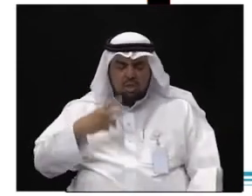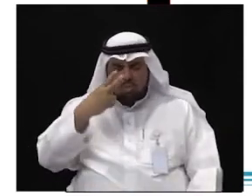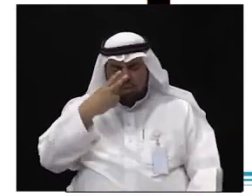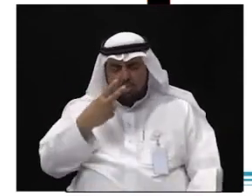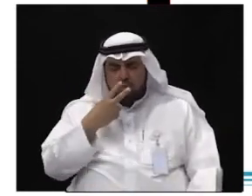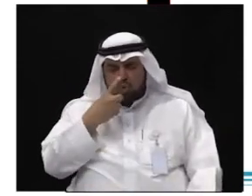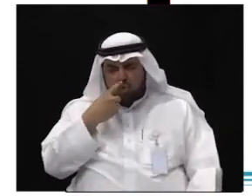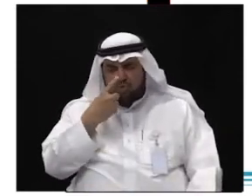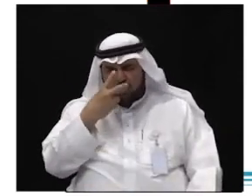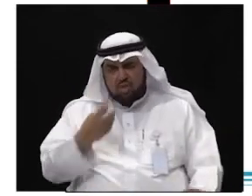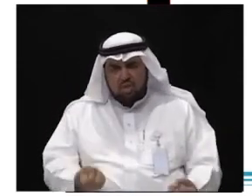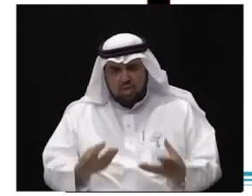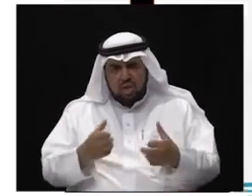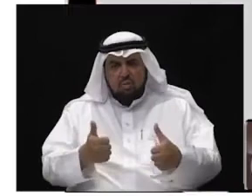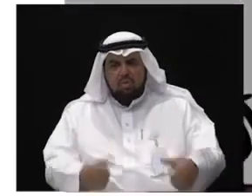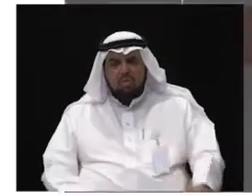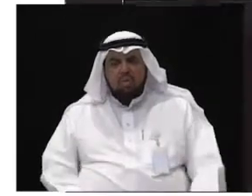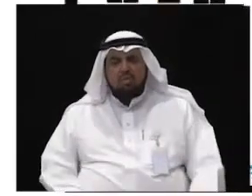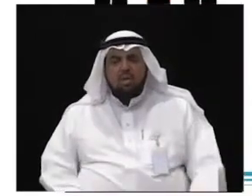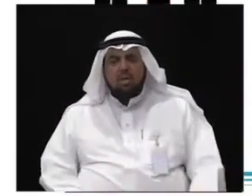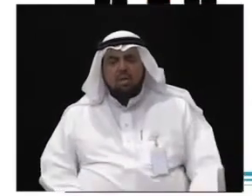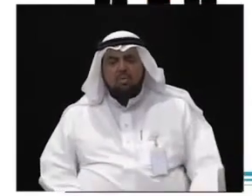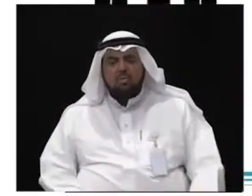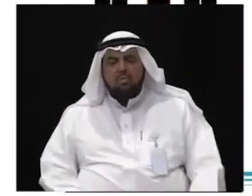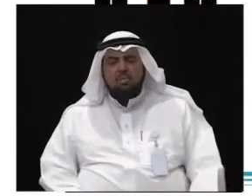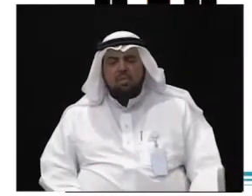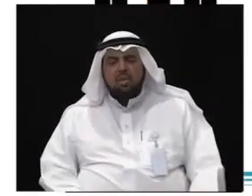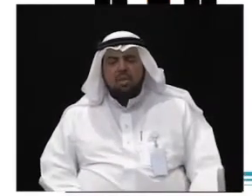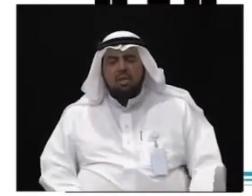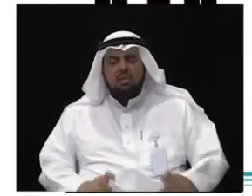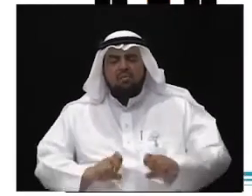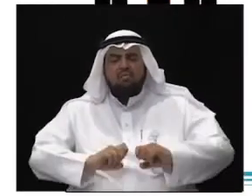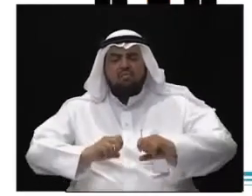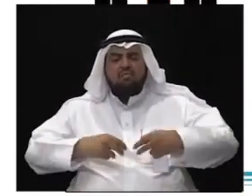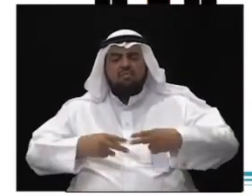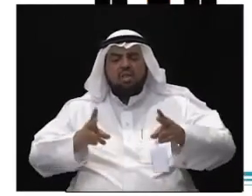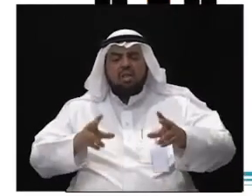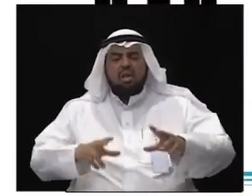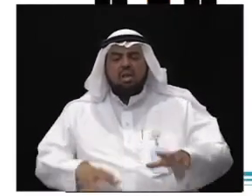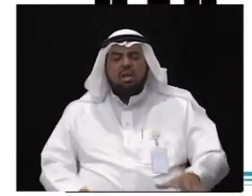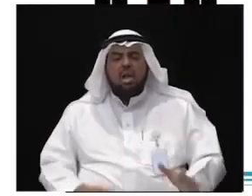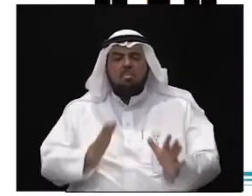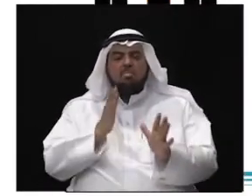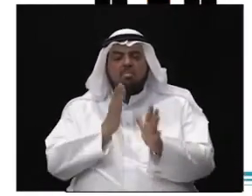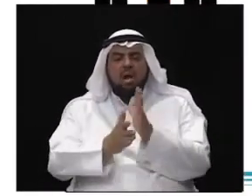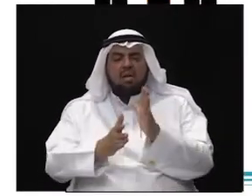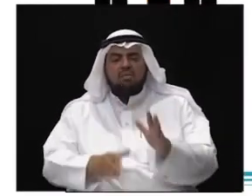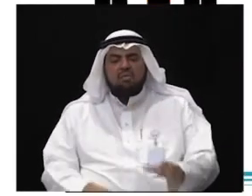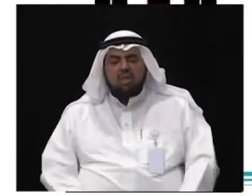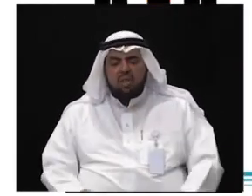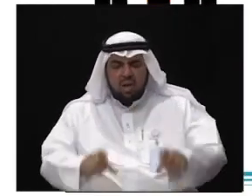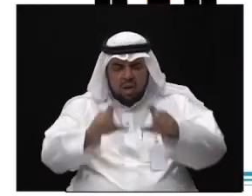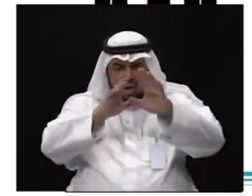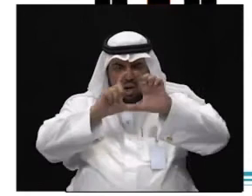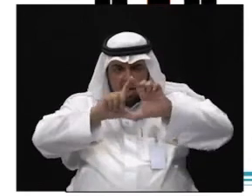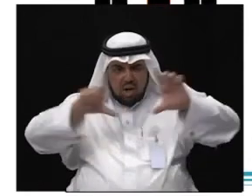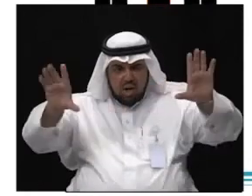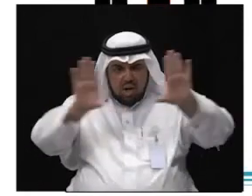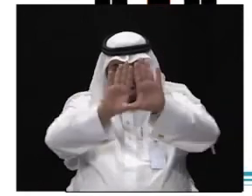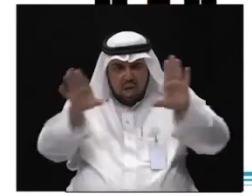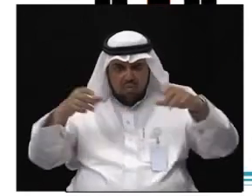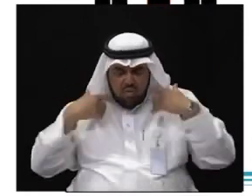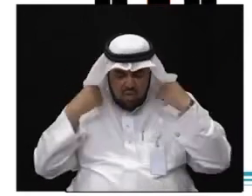وبدأ بالتدريب. فتح عبد العزيز المشروع وظهرت النافذة الخاصة بتحديد